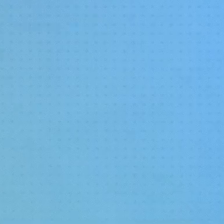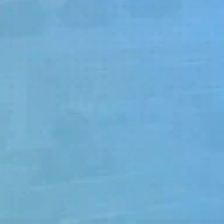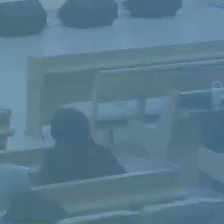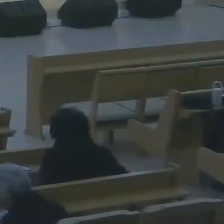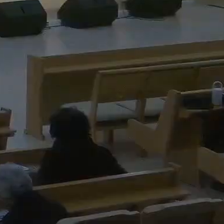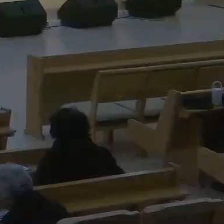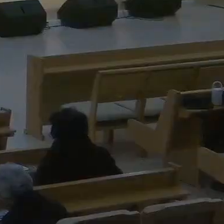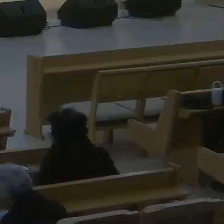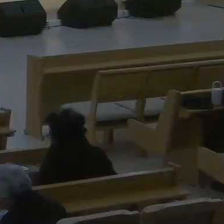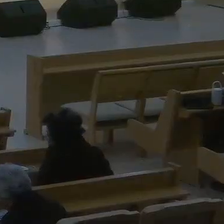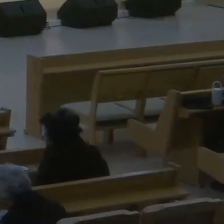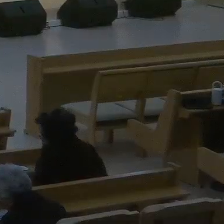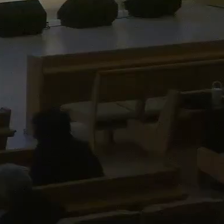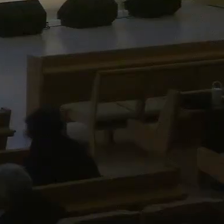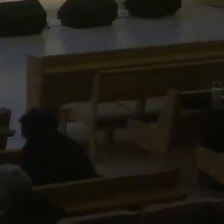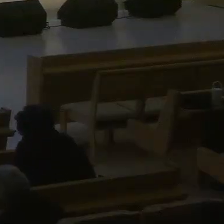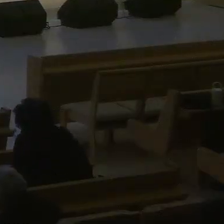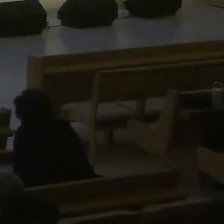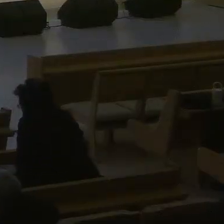찬양하겠습니다.